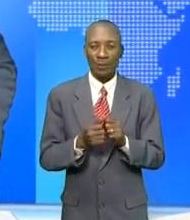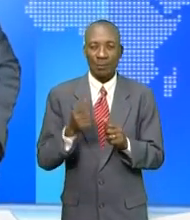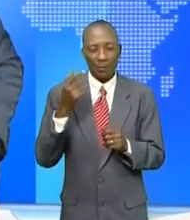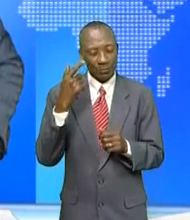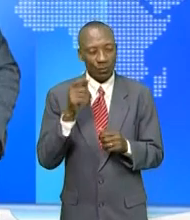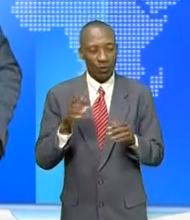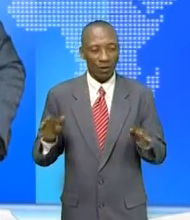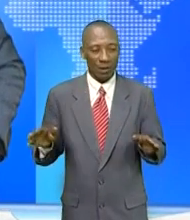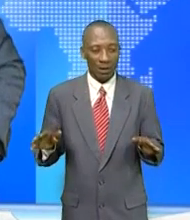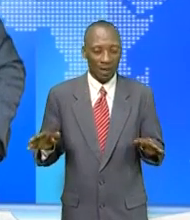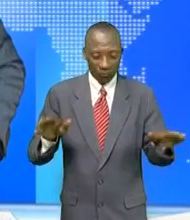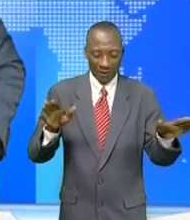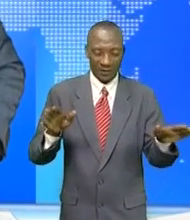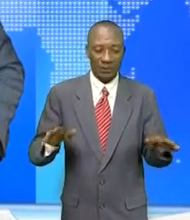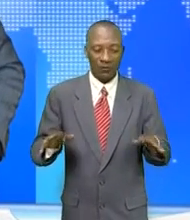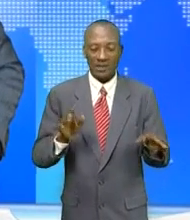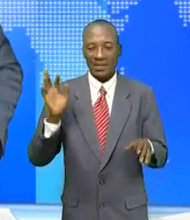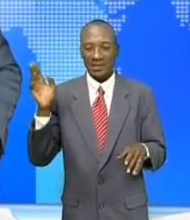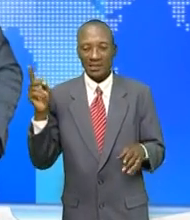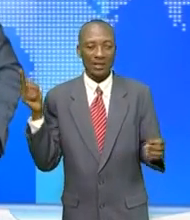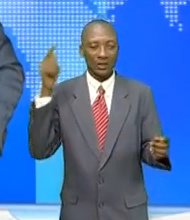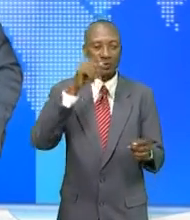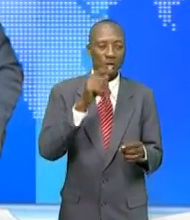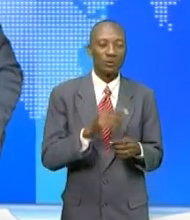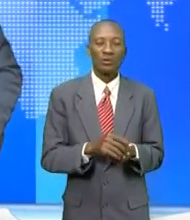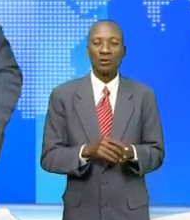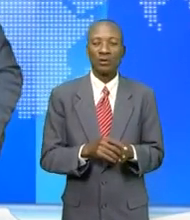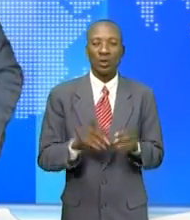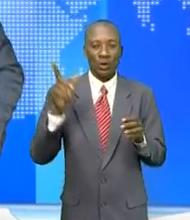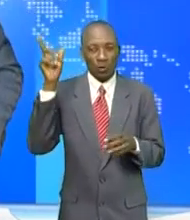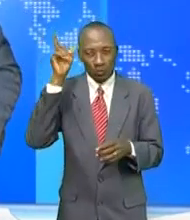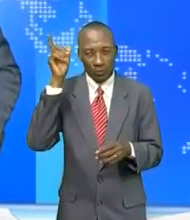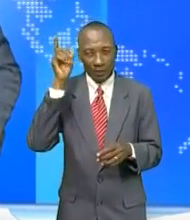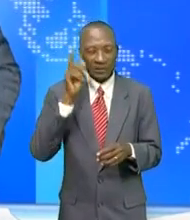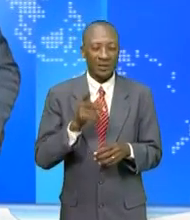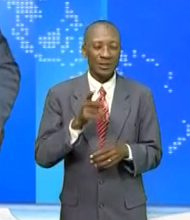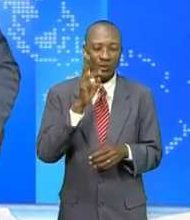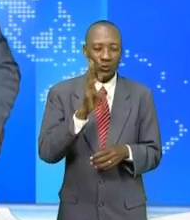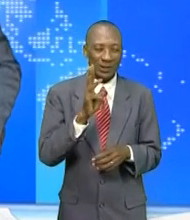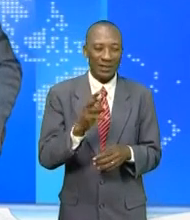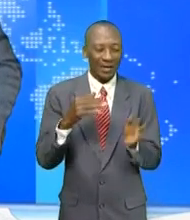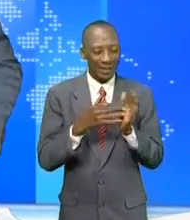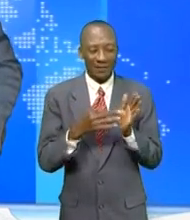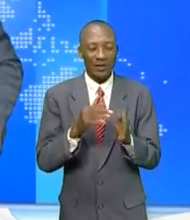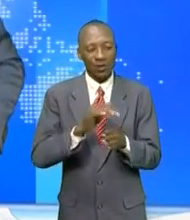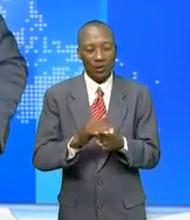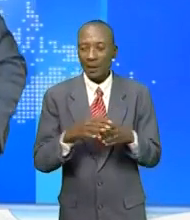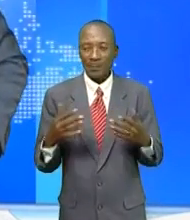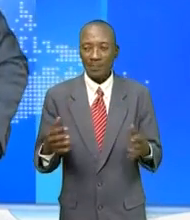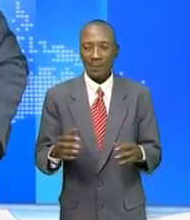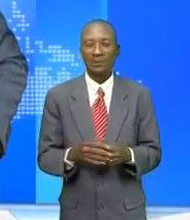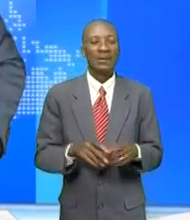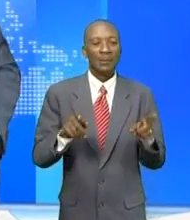pays. Kinshasa-Lubumbashi, la moyenne est de 340 $ américains, pendant que Milan en Italie et Bruxelles en